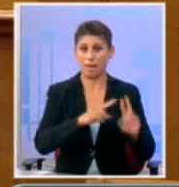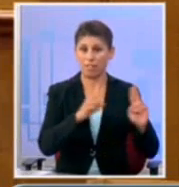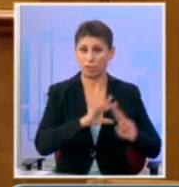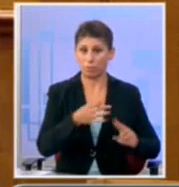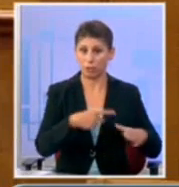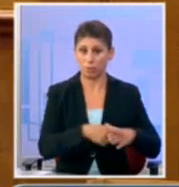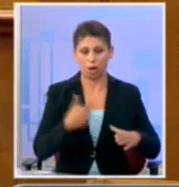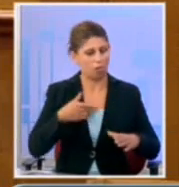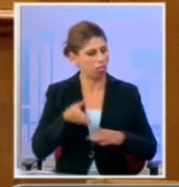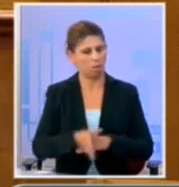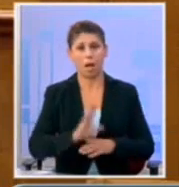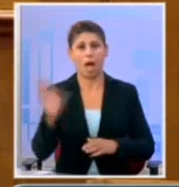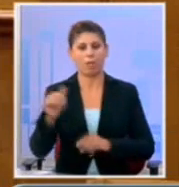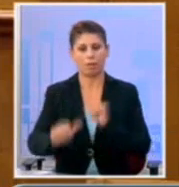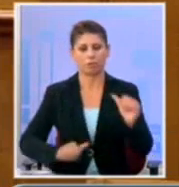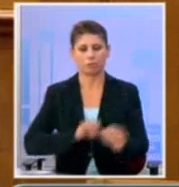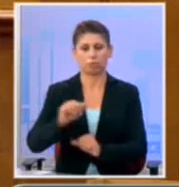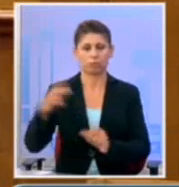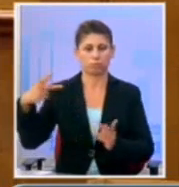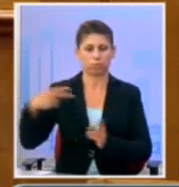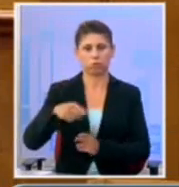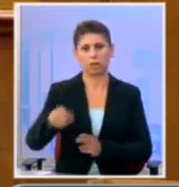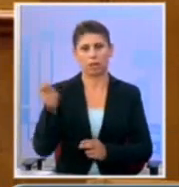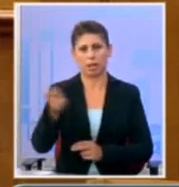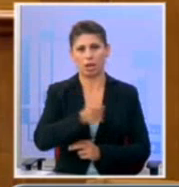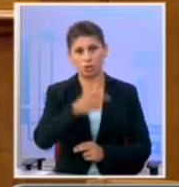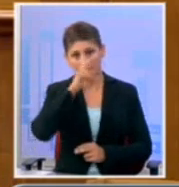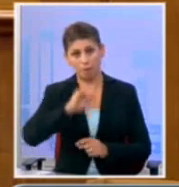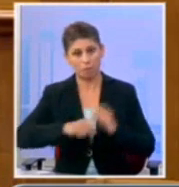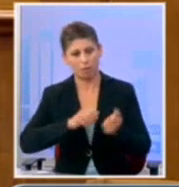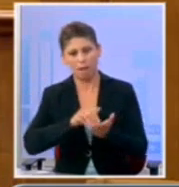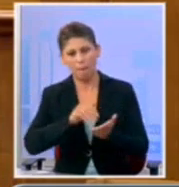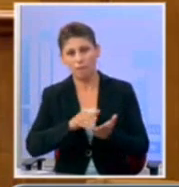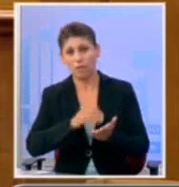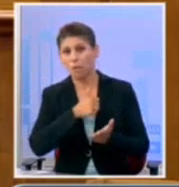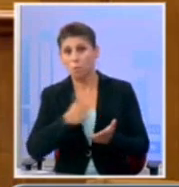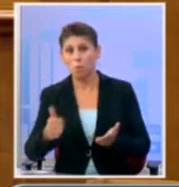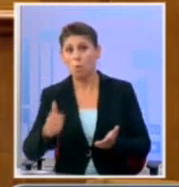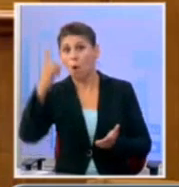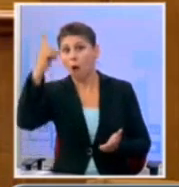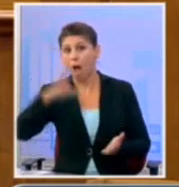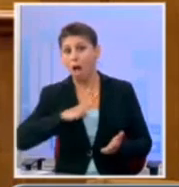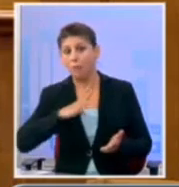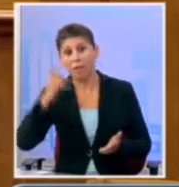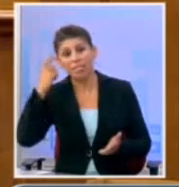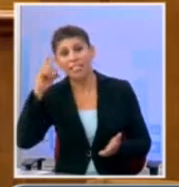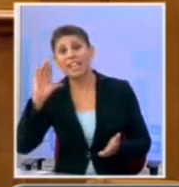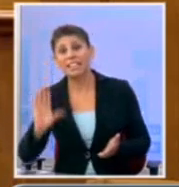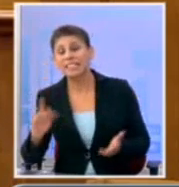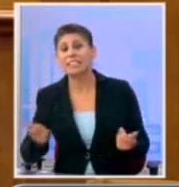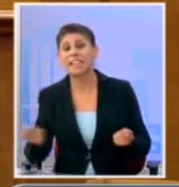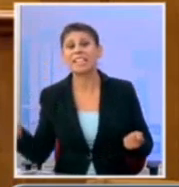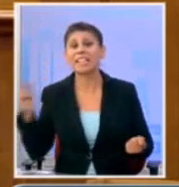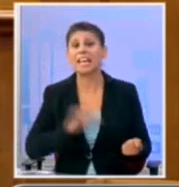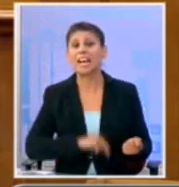γίνει αναδιάρθρωση. Η Γερμανία προσπαθεί να το αποφύγει αυτό. Και είσαστε ο μόνος άνθρωπος, κύριο Μητσοτάκη, που δεν έχετε καταλάβει τι έχει